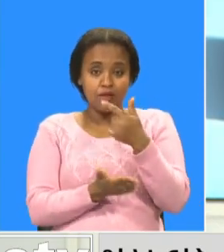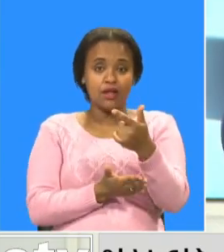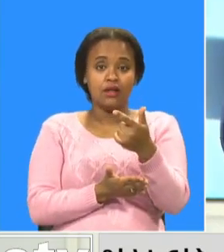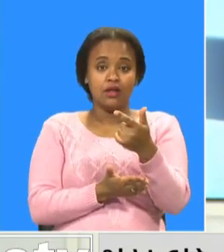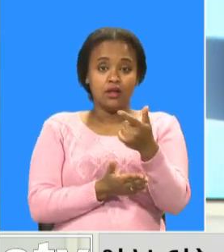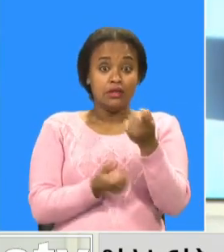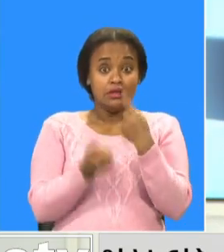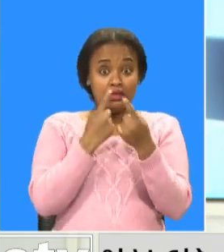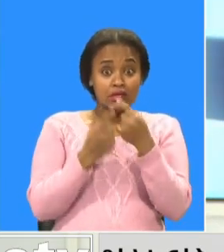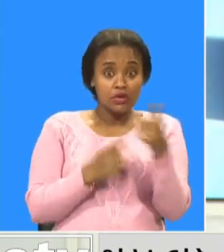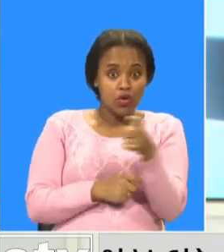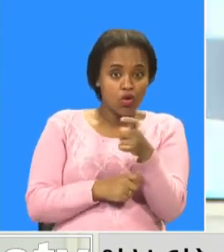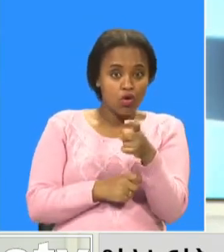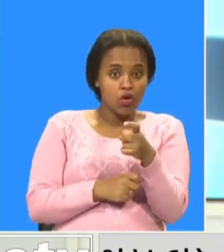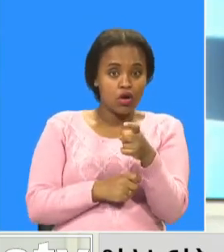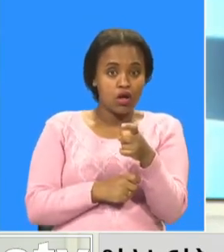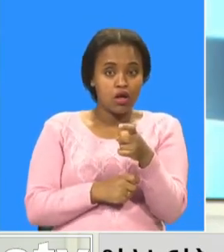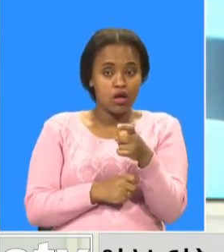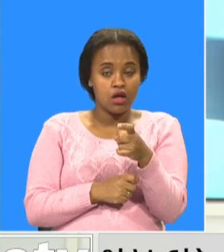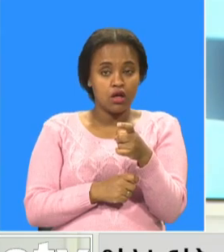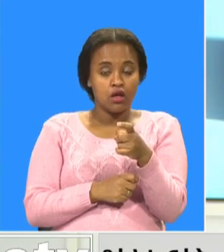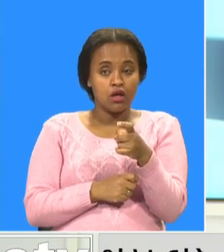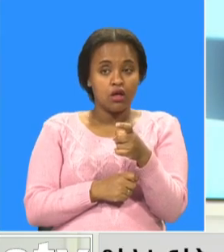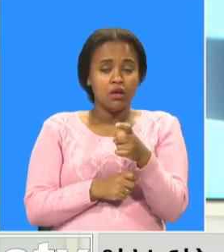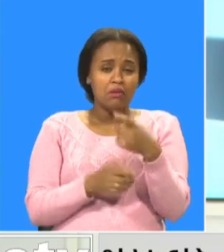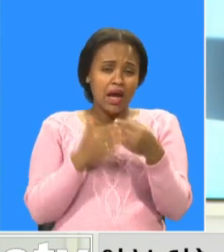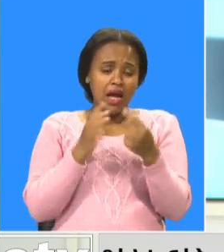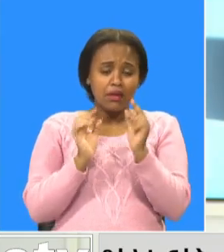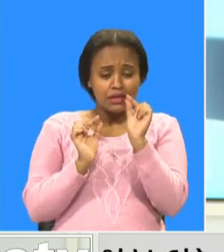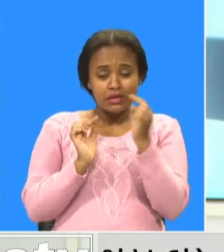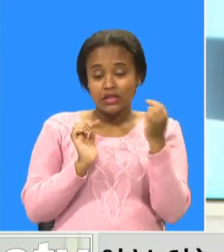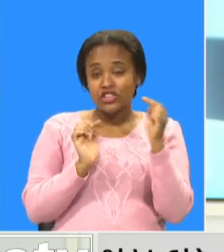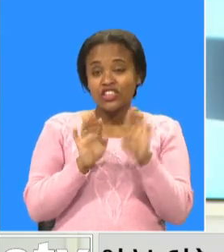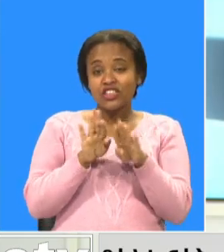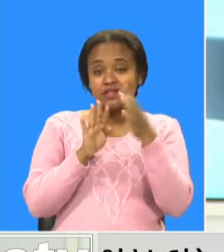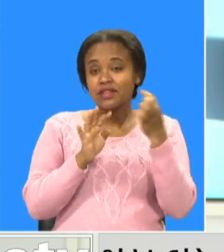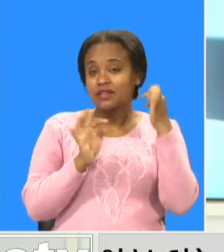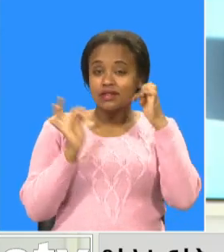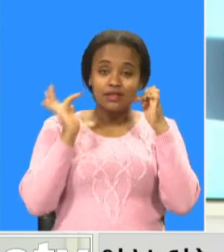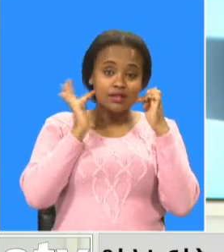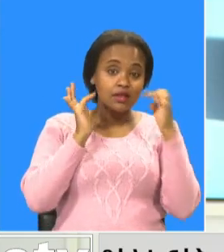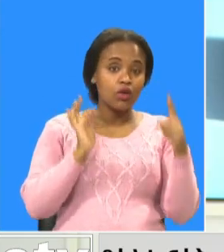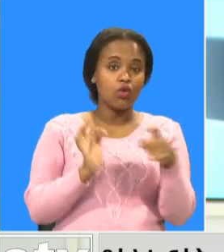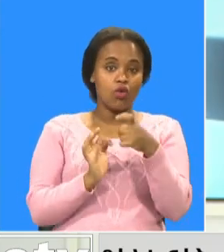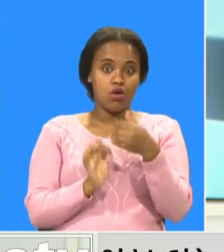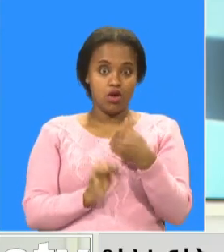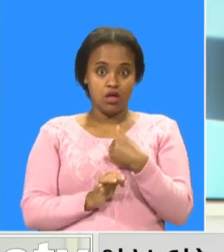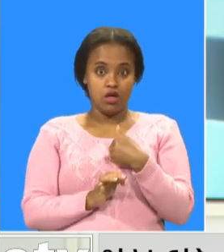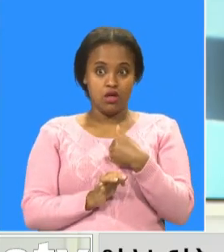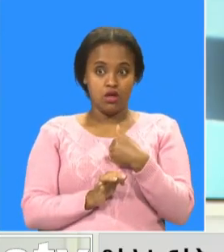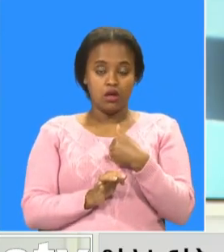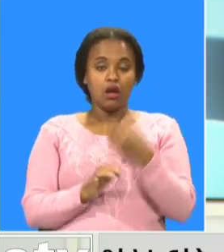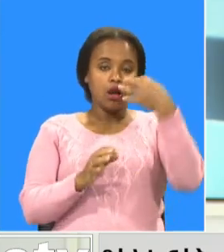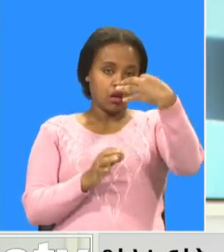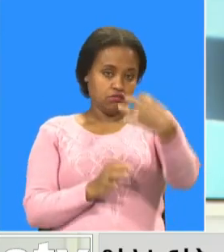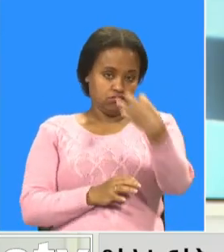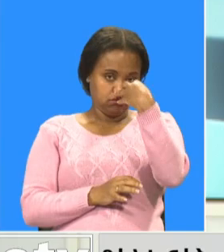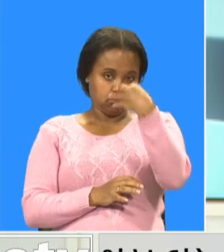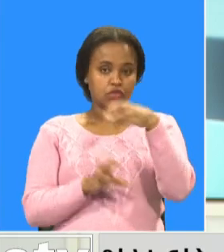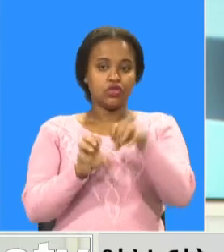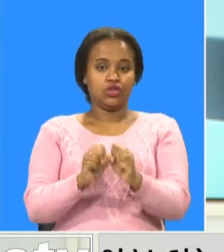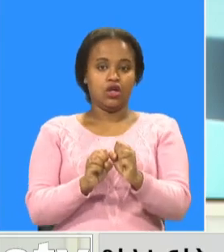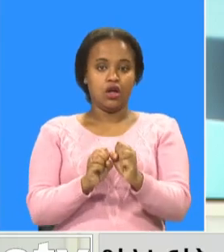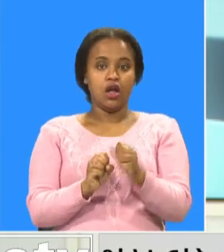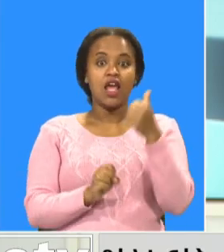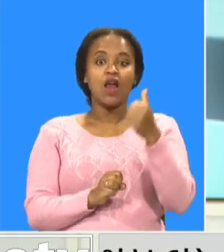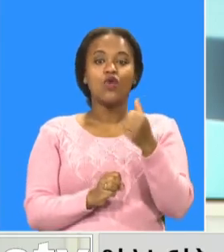ከሆነ ስቲል ምናልባት የሆነ ቀዳዳ እንኳን ቢኖረው ሙሉ ለሙሉ ሲልድ ካልሆነ ሊገባ ይችላል። ሌላው